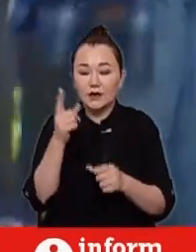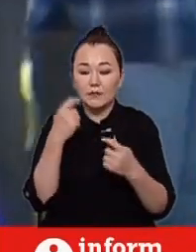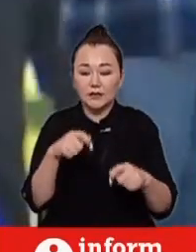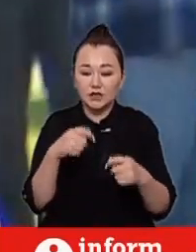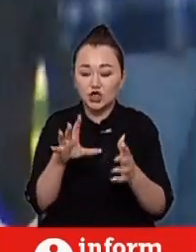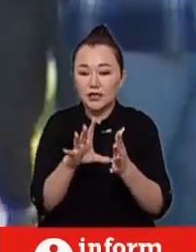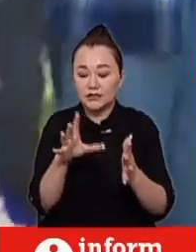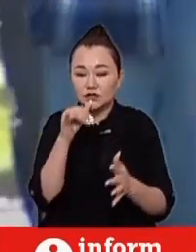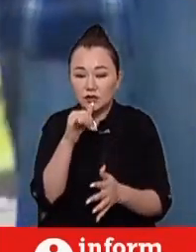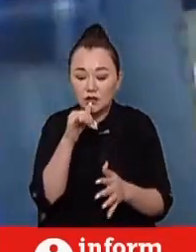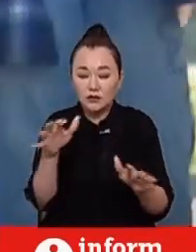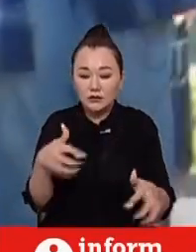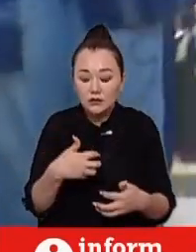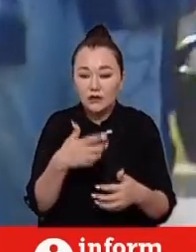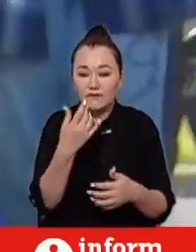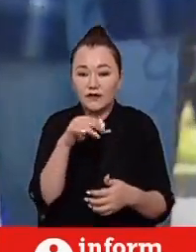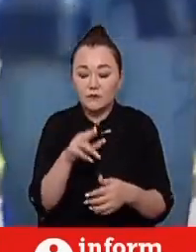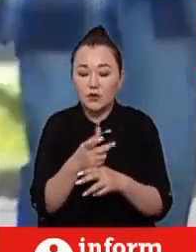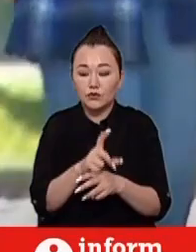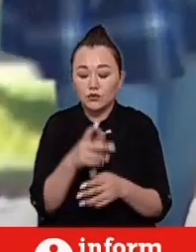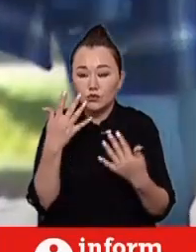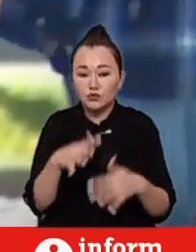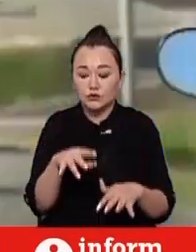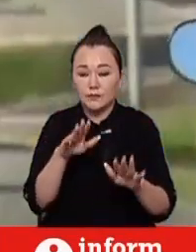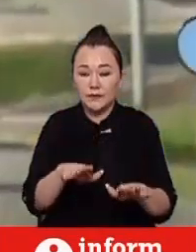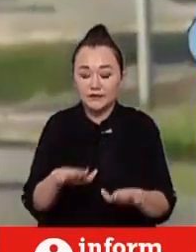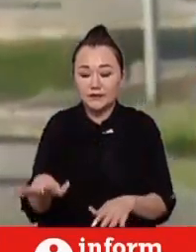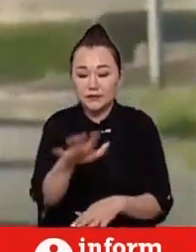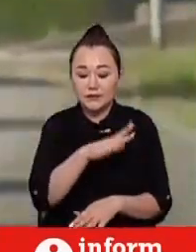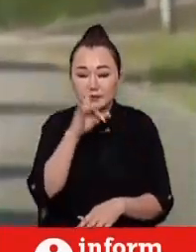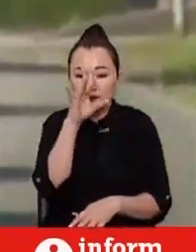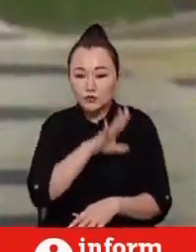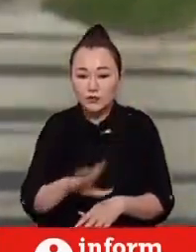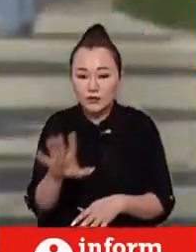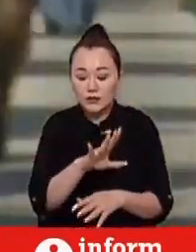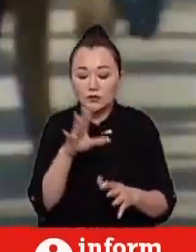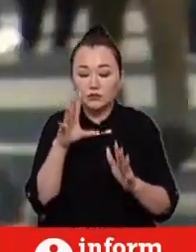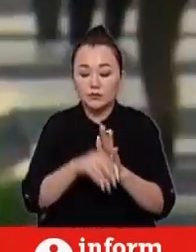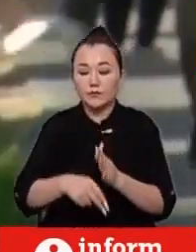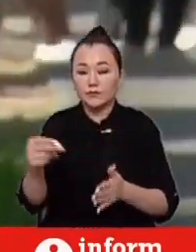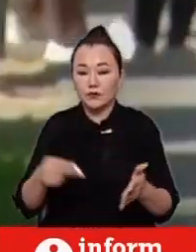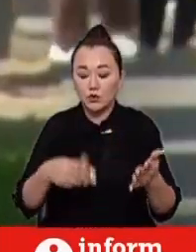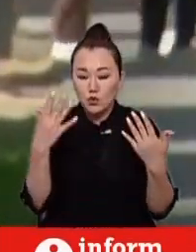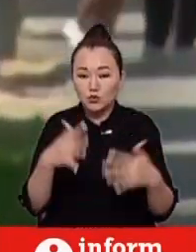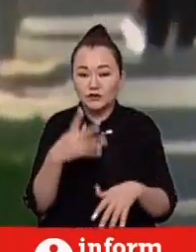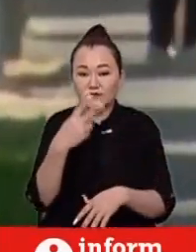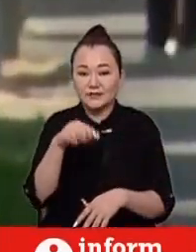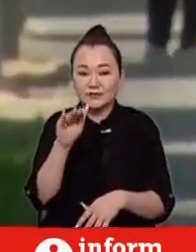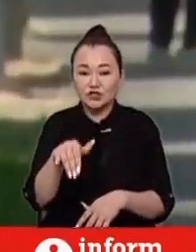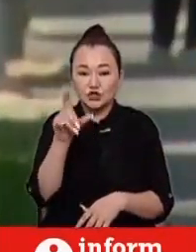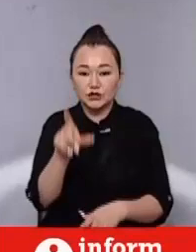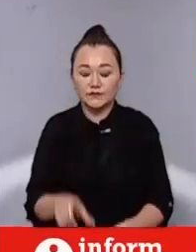сигарет и изъять те партии вейпов, которые уже находятся на территории республики. Под ней уже подписались почти 20 тысяч